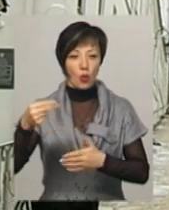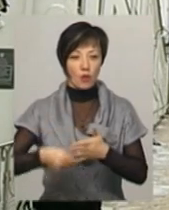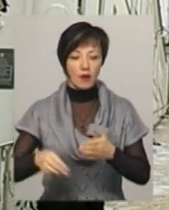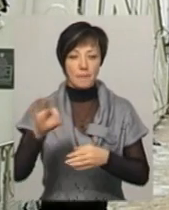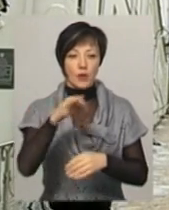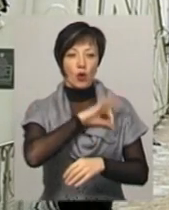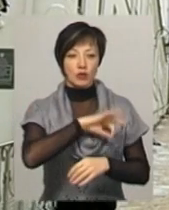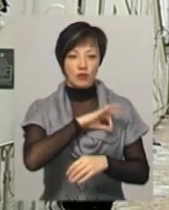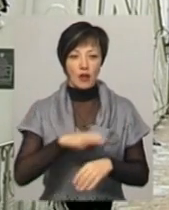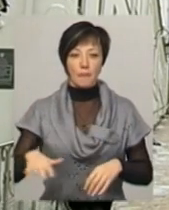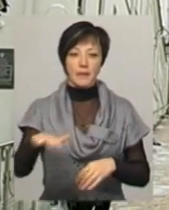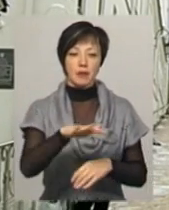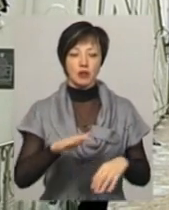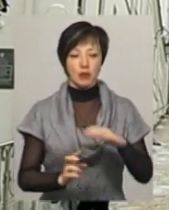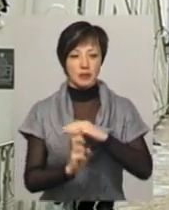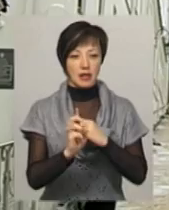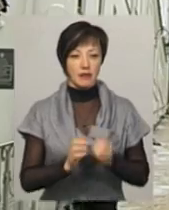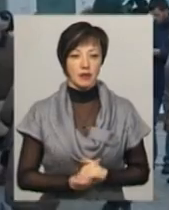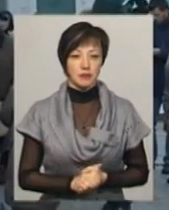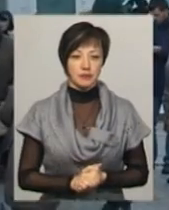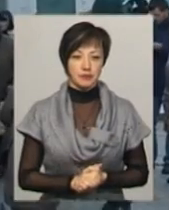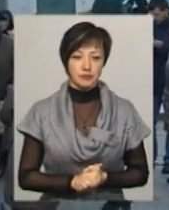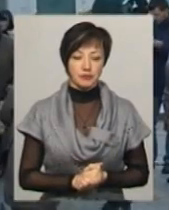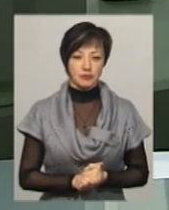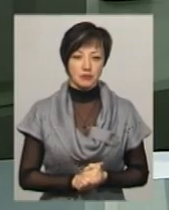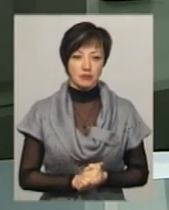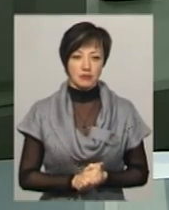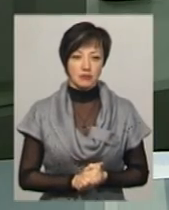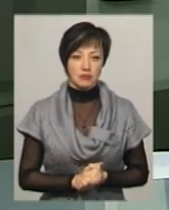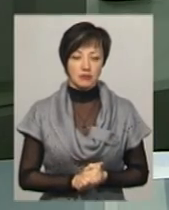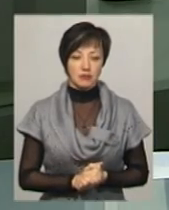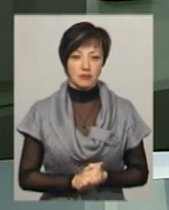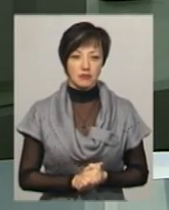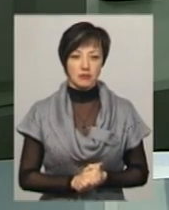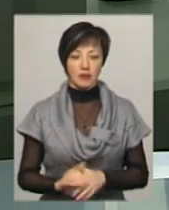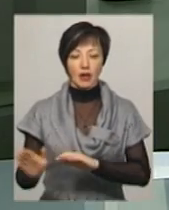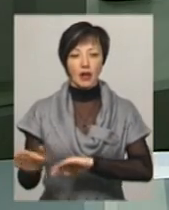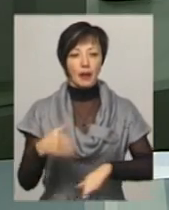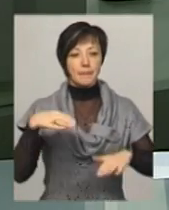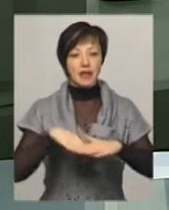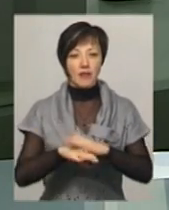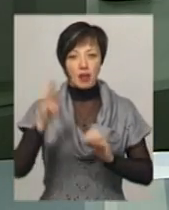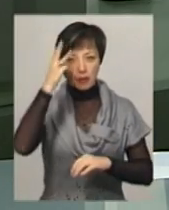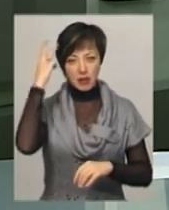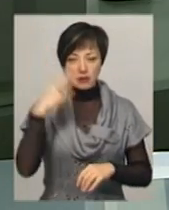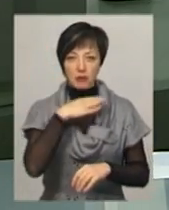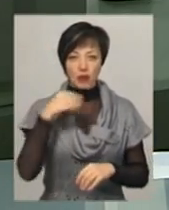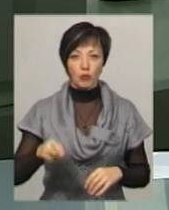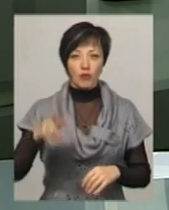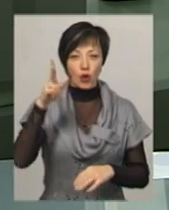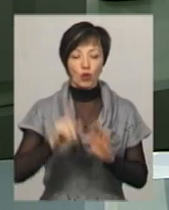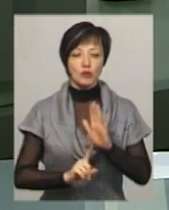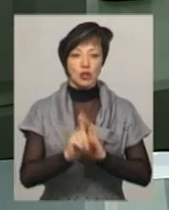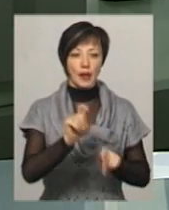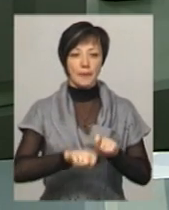про користування приміщенням церкви. Підвали хмельницьких багатоповерхівок